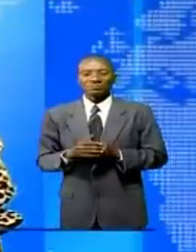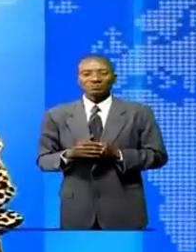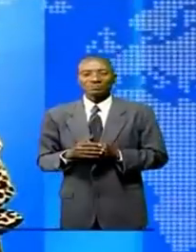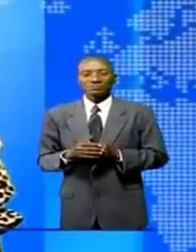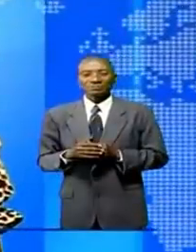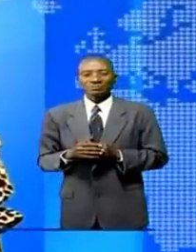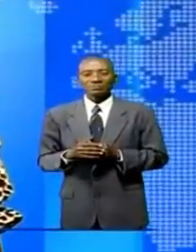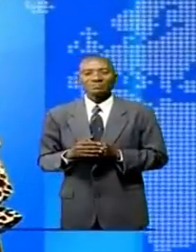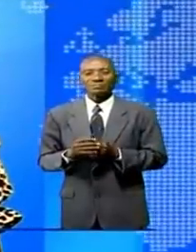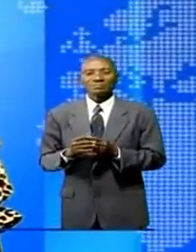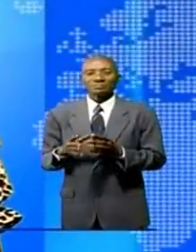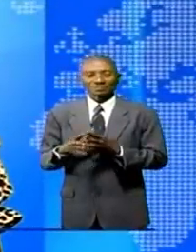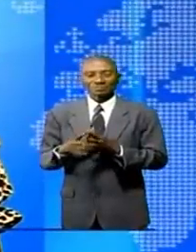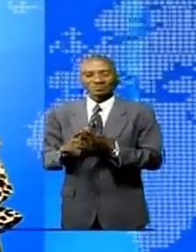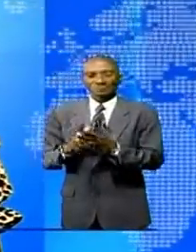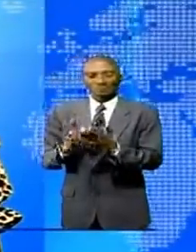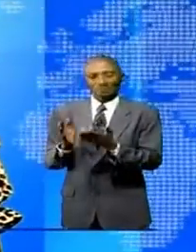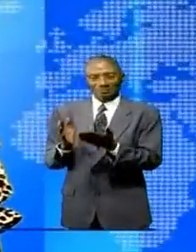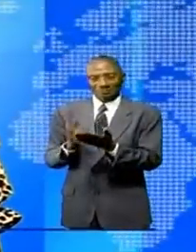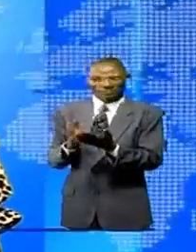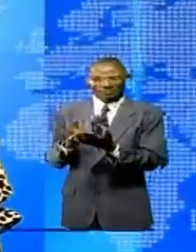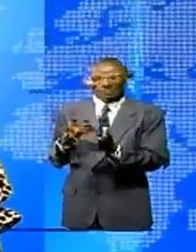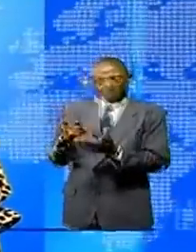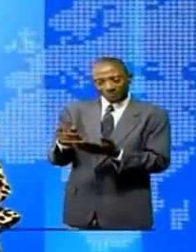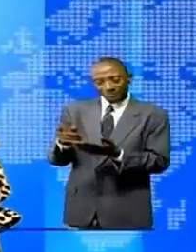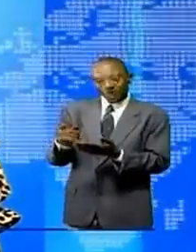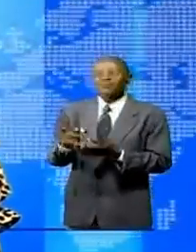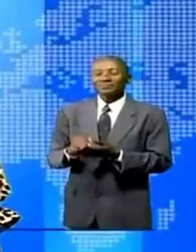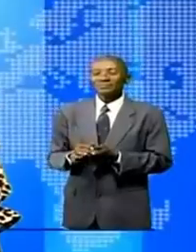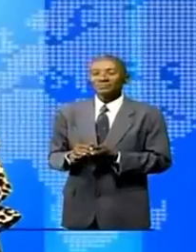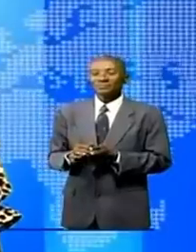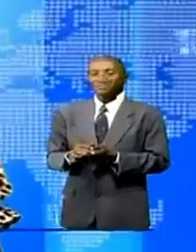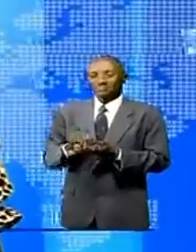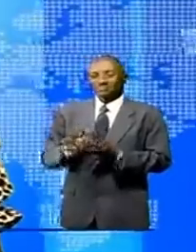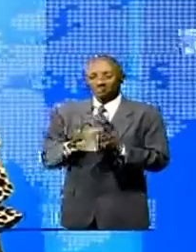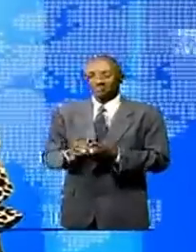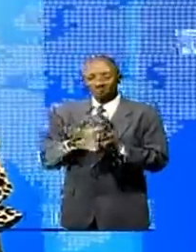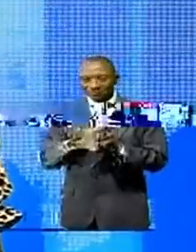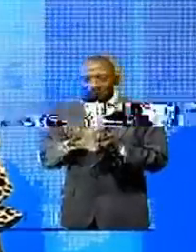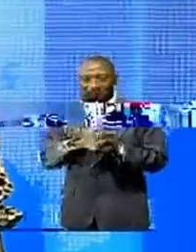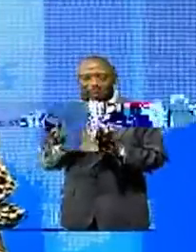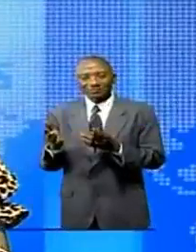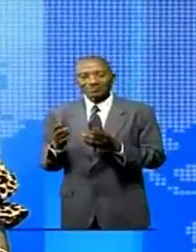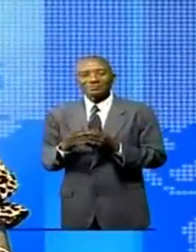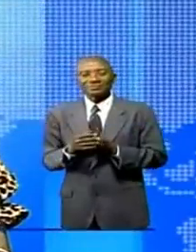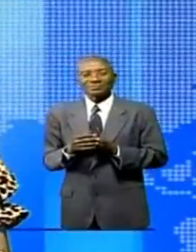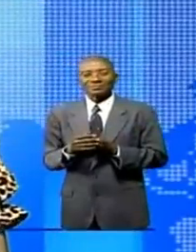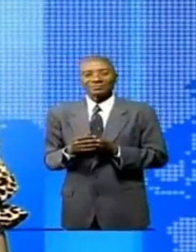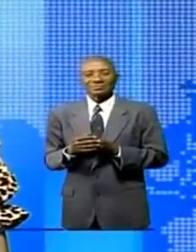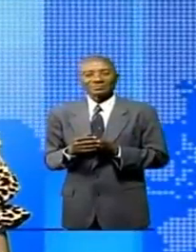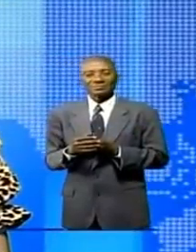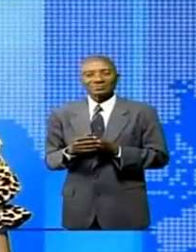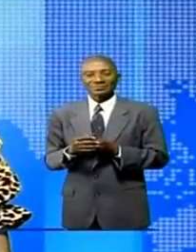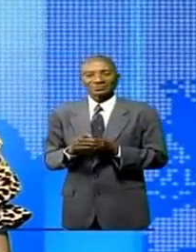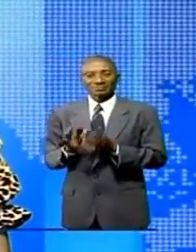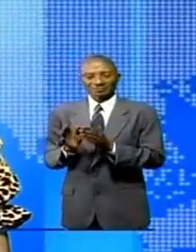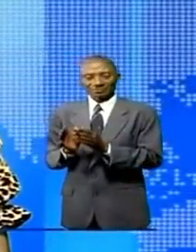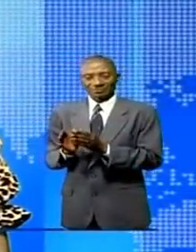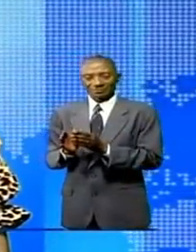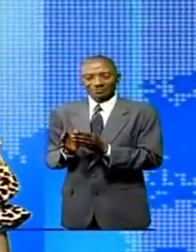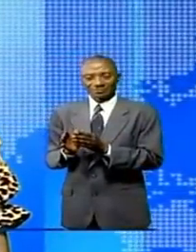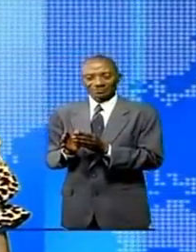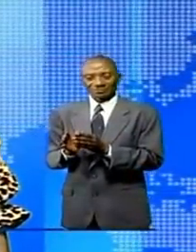Bruno Mukendi, recteur de l'Université Mouni aux États-Unis. La cérémonie du vernissage de cet ouvrage a eu lieu à